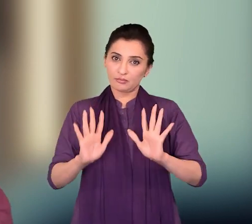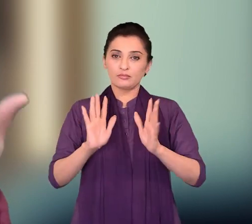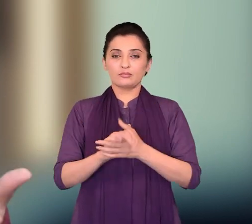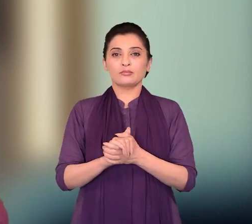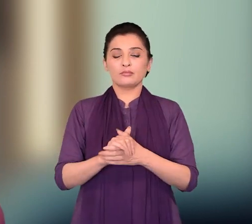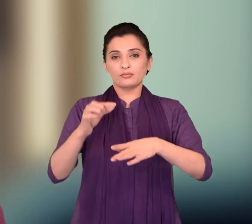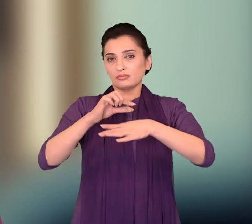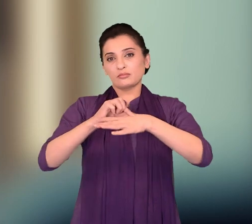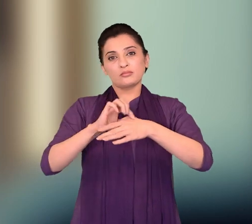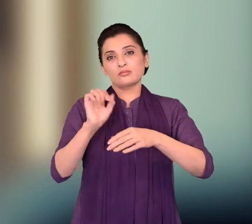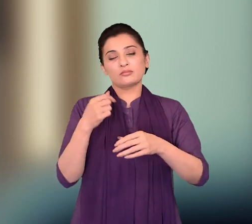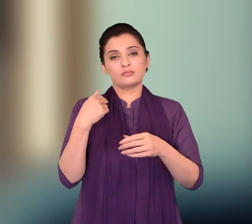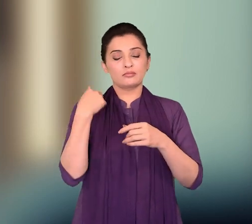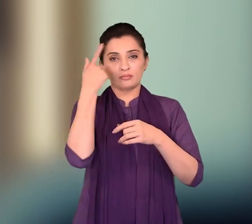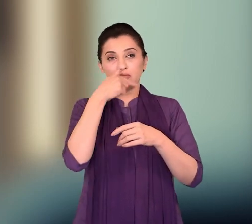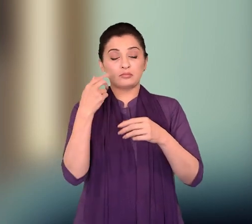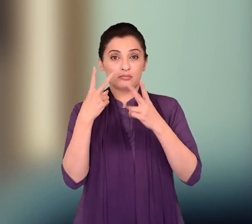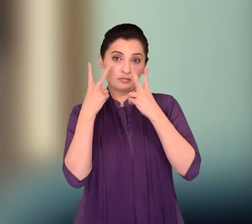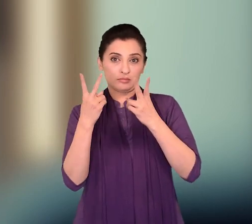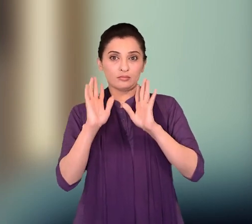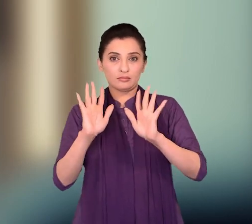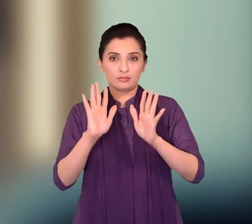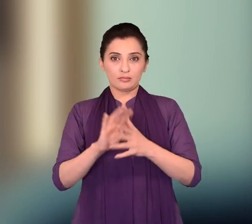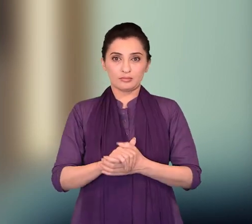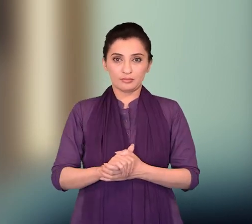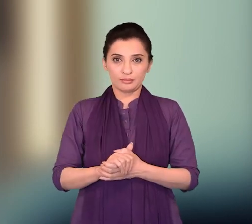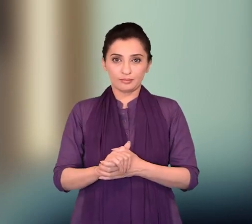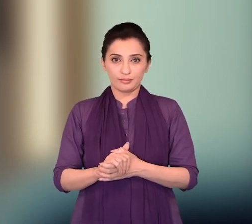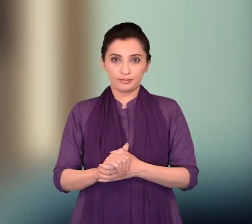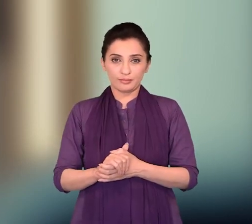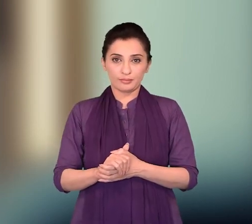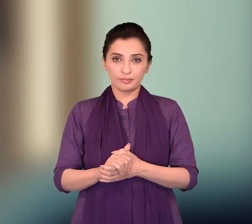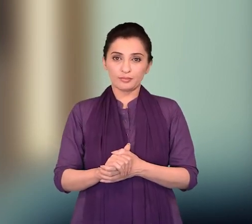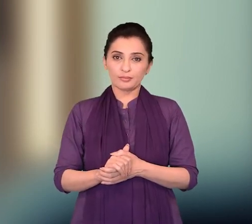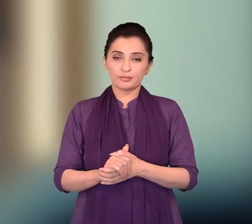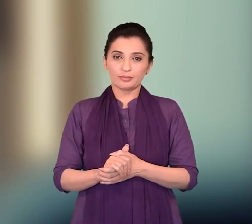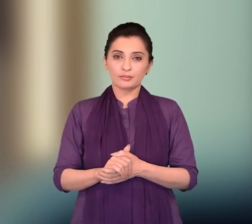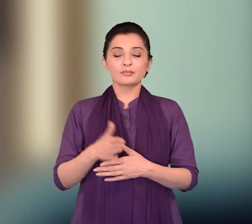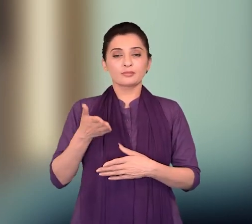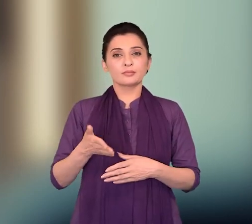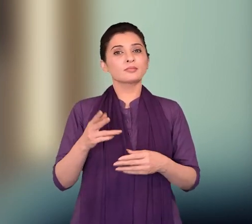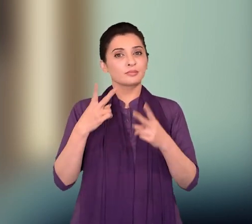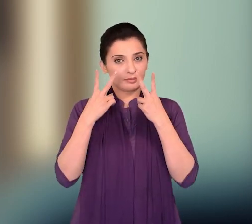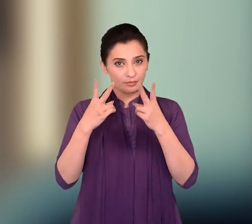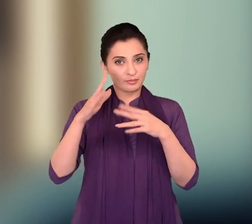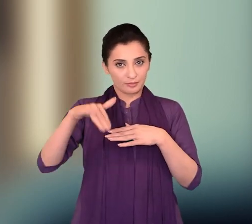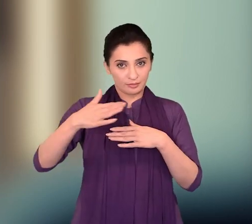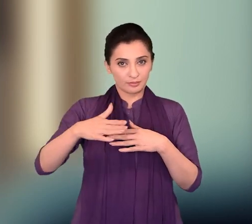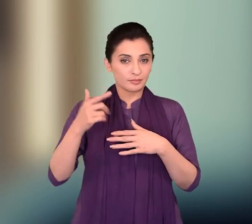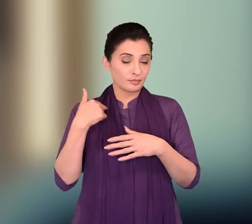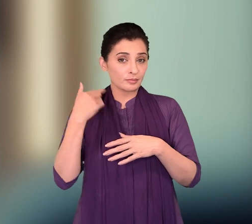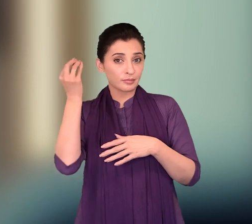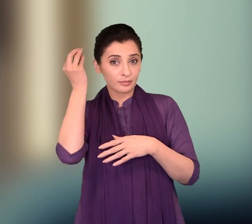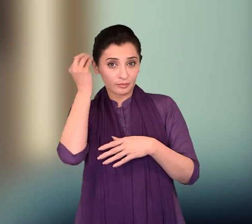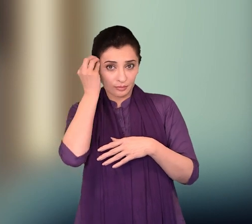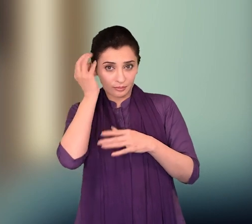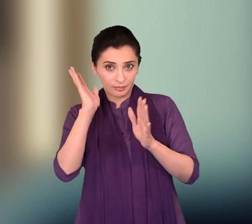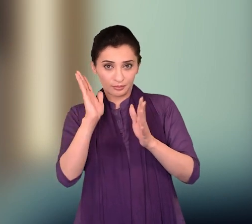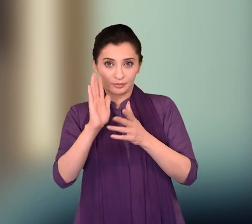ہو رہا ہوتا ہے, اسکن پہ وہ ظاہر ہو رہا ہوتا ہے. تو اس چیز کو مد نظر رکھتے ہوئے میں نے یہ ریئلائز کیا